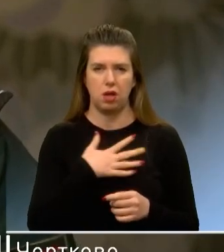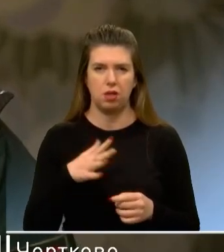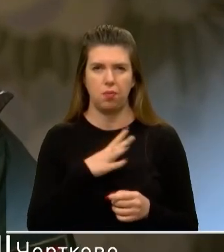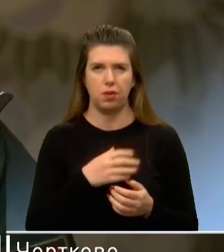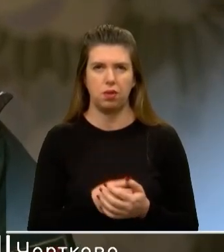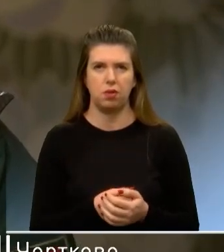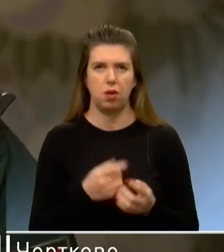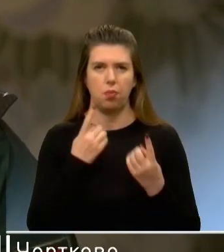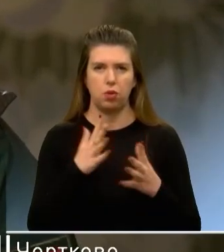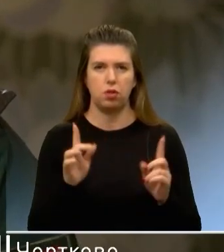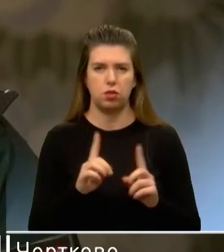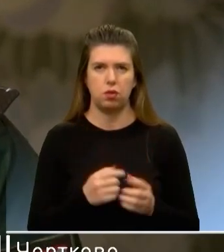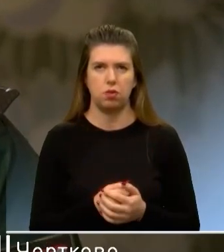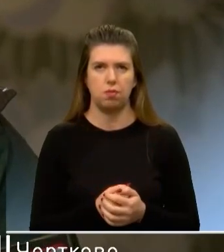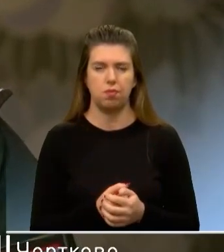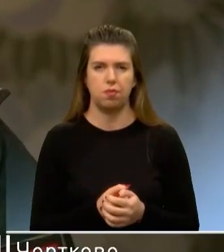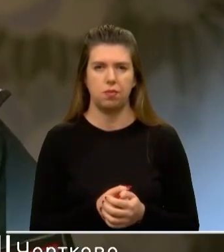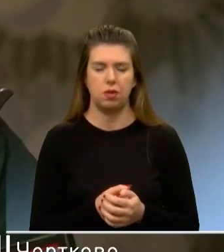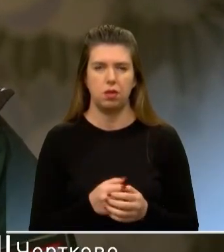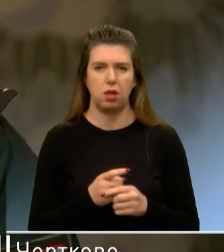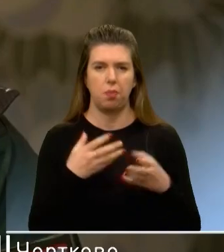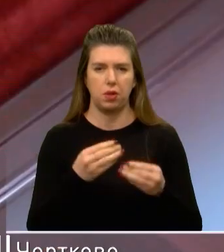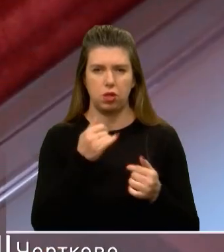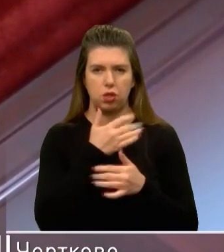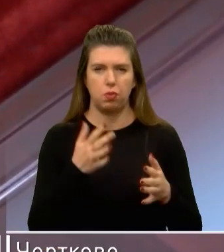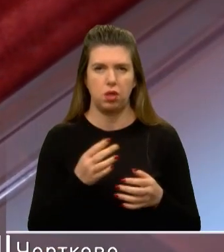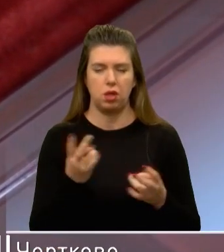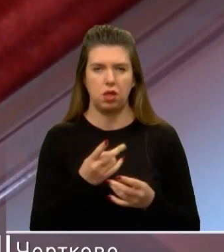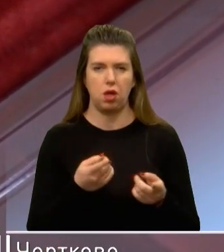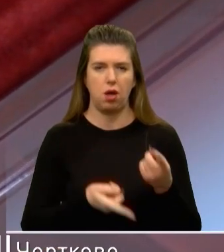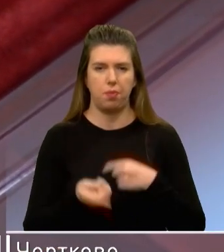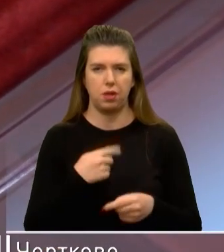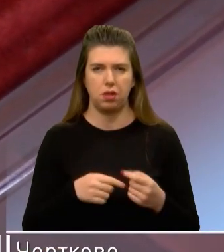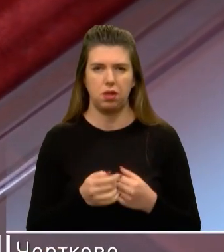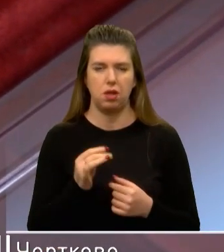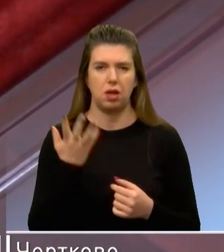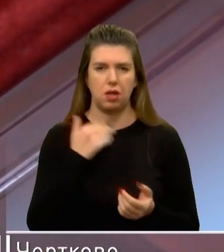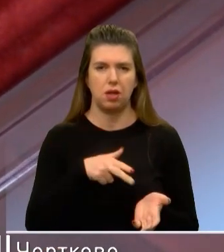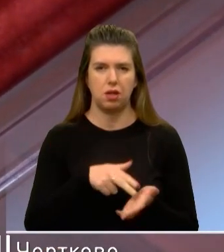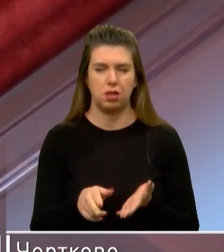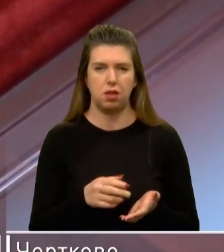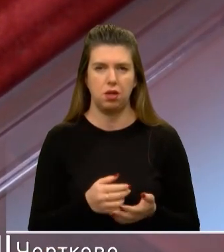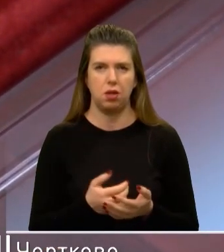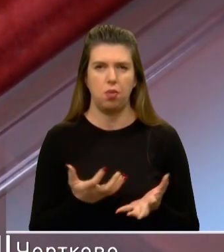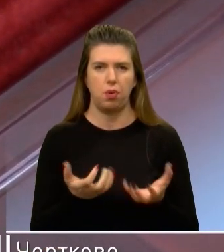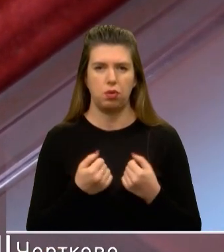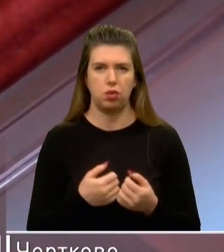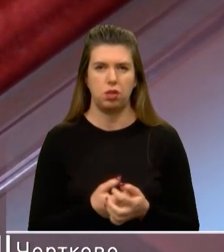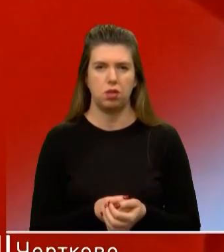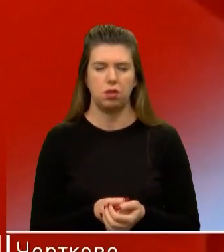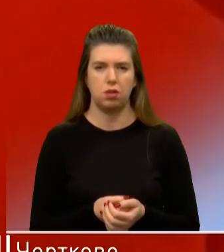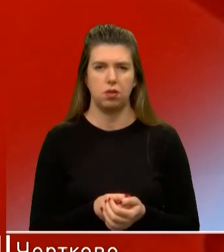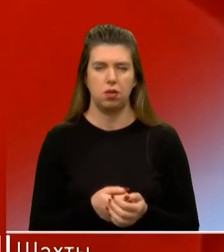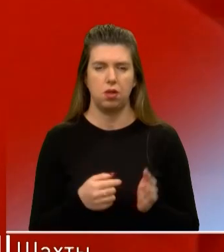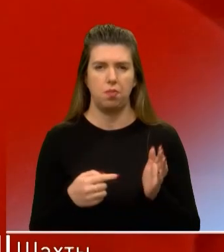но мы поняли что ну мы не продам их и пришлось отступать когда отходили получил в